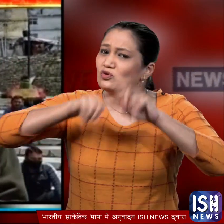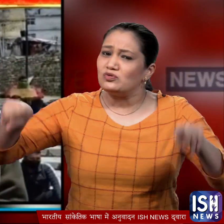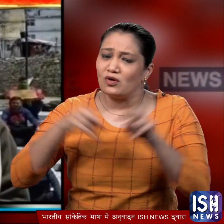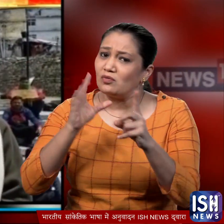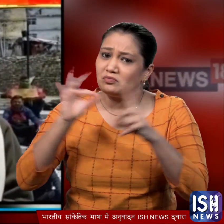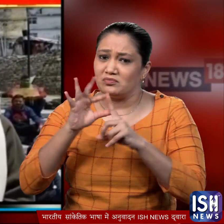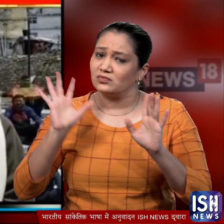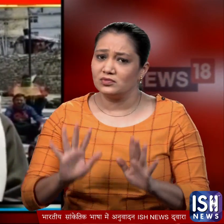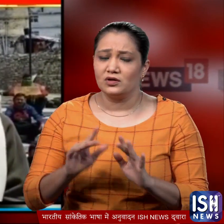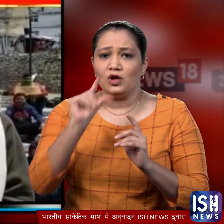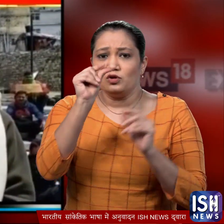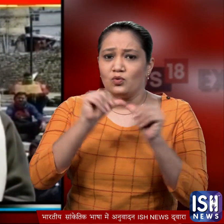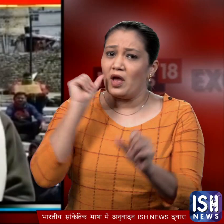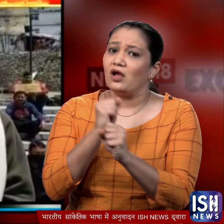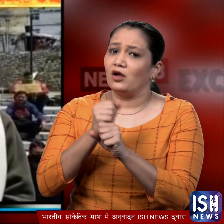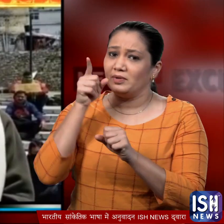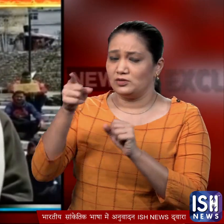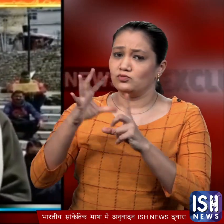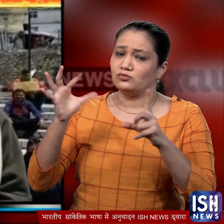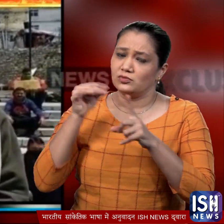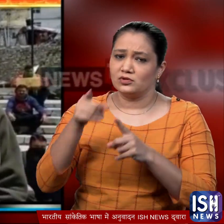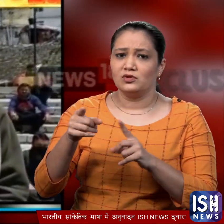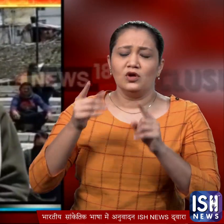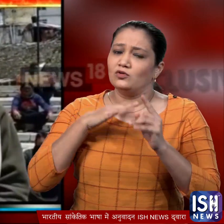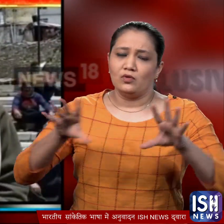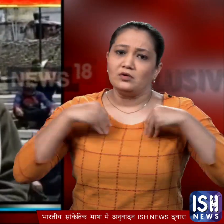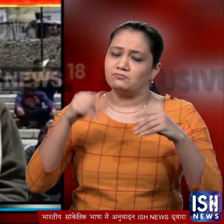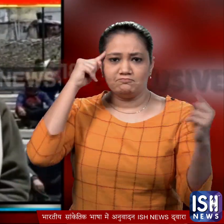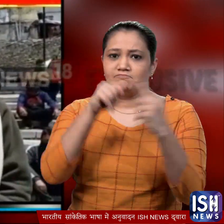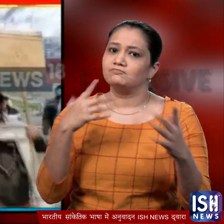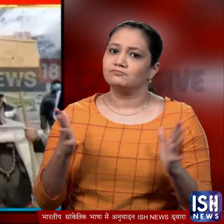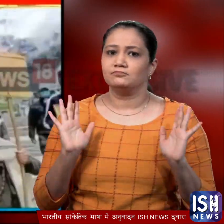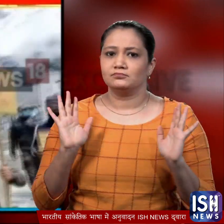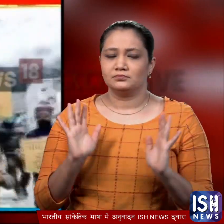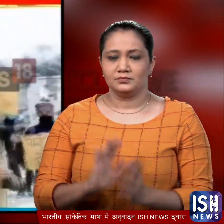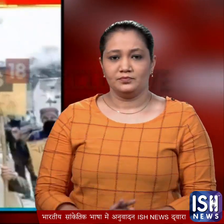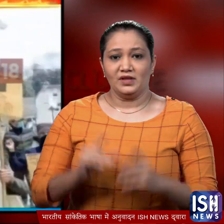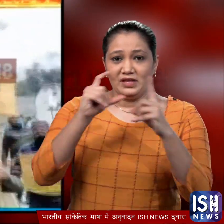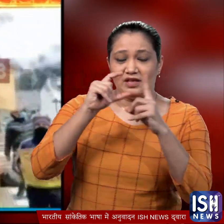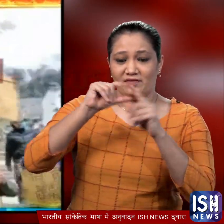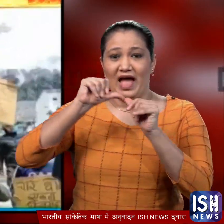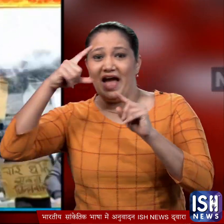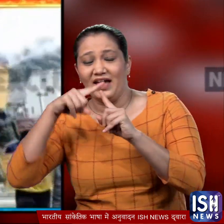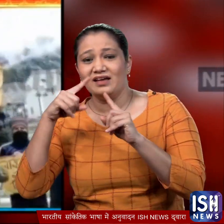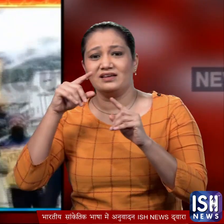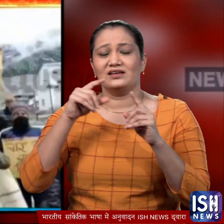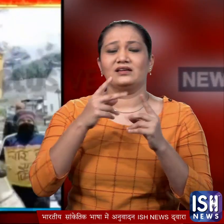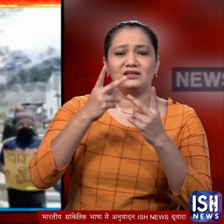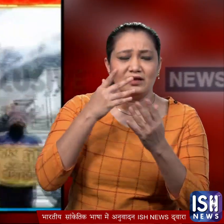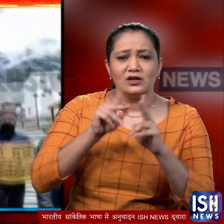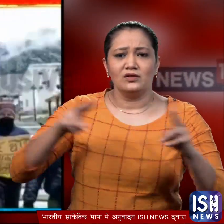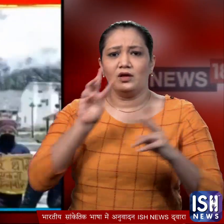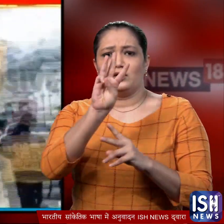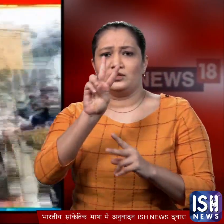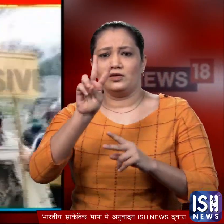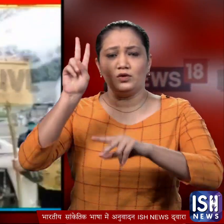रहा है उत्तराखंड गवर्नमेंट द्वारा, वो बिल्कुल भी बर्दाश्त नहीं किया जाएगा। देवस्थानम एक्ट के विरोध में 32 दिन से